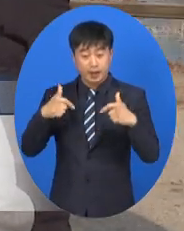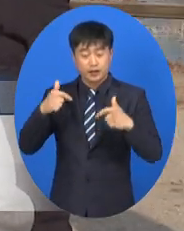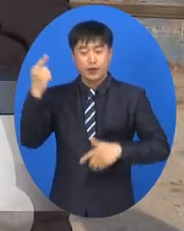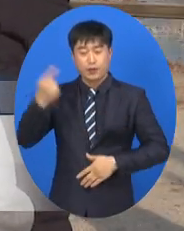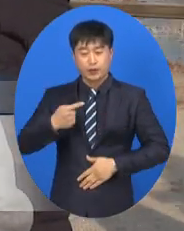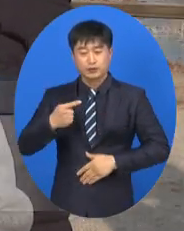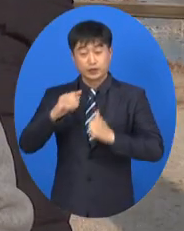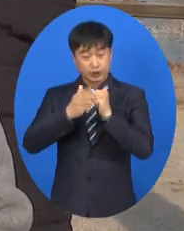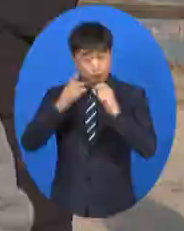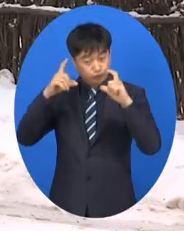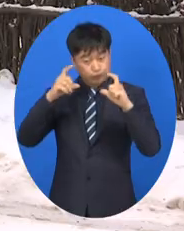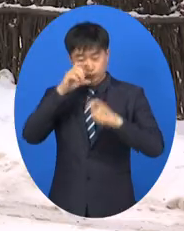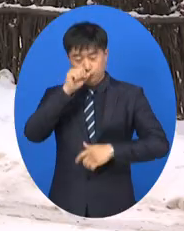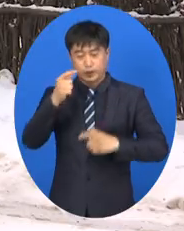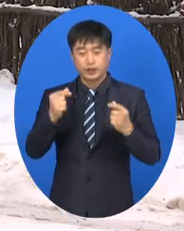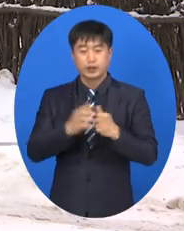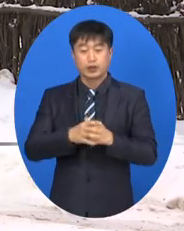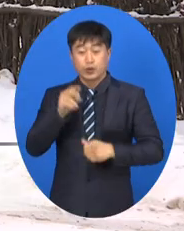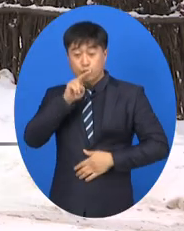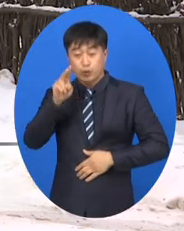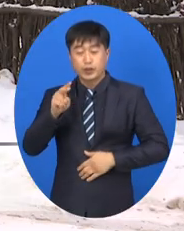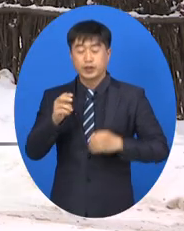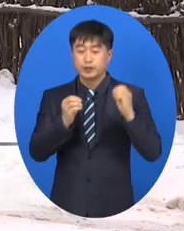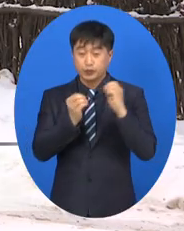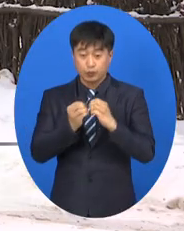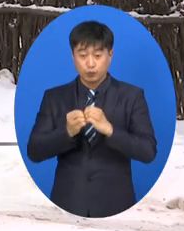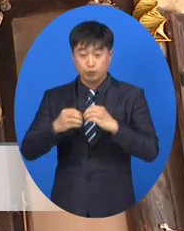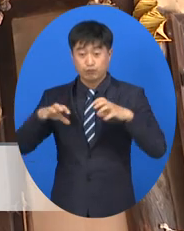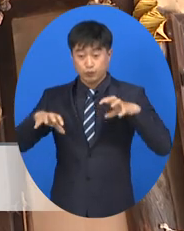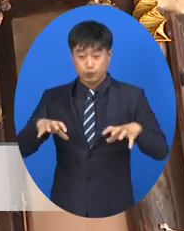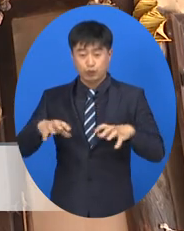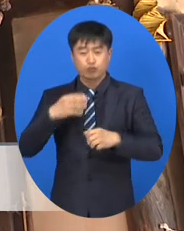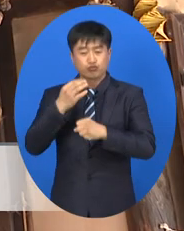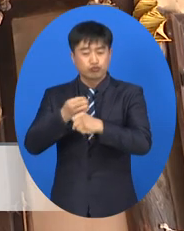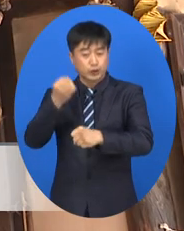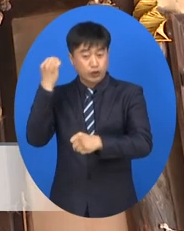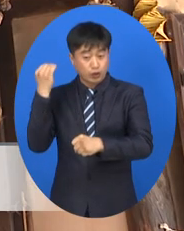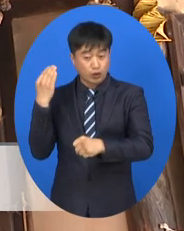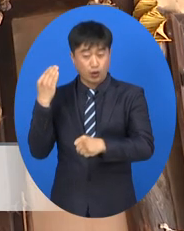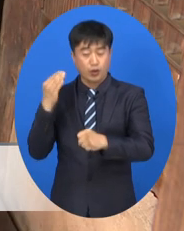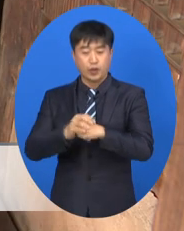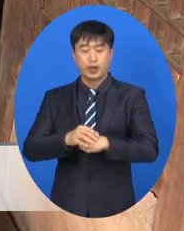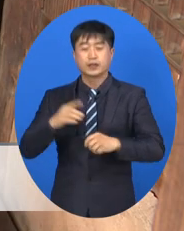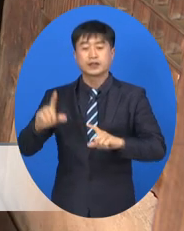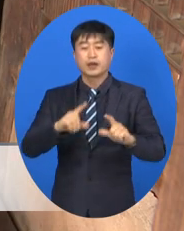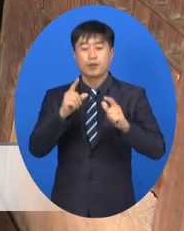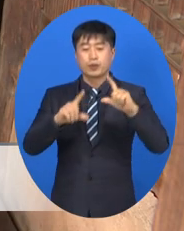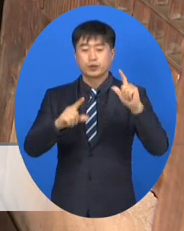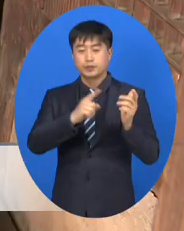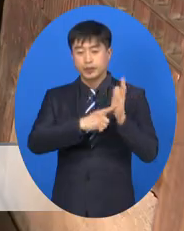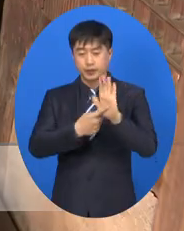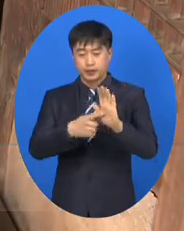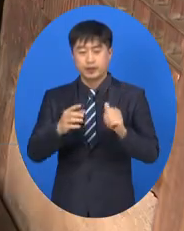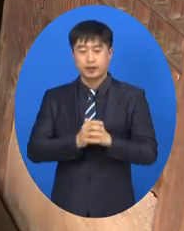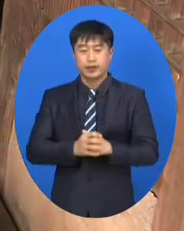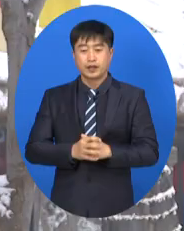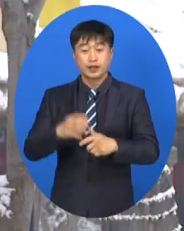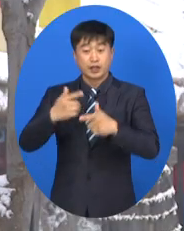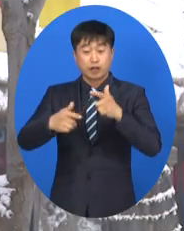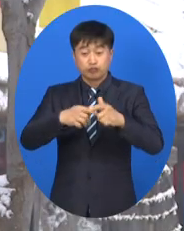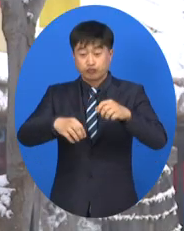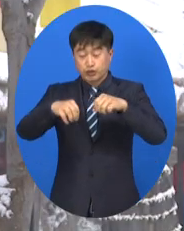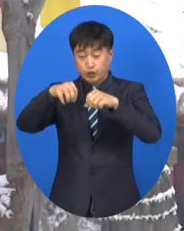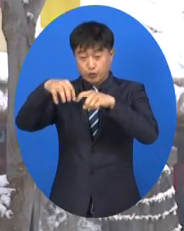정기적으로 찍어도 좋을 것 같아요. 네. 용인의 한국 민속촌은 수백 년 전 우리의 생활 풍속을 그대로 재현해냈습니다.